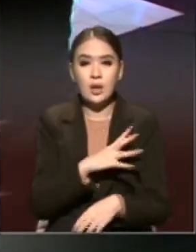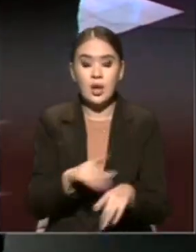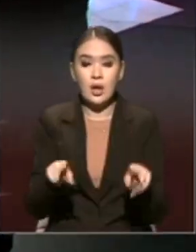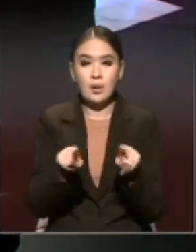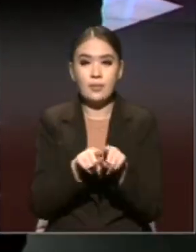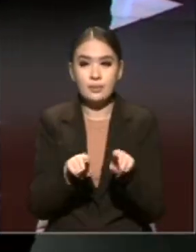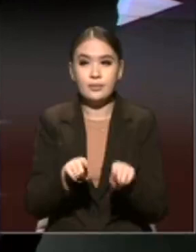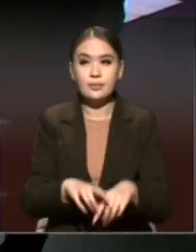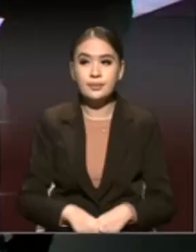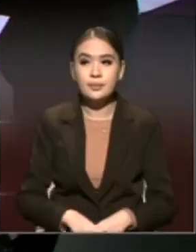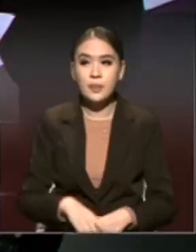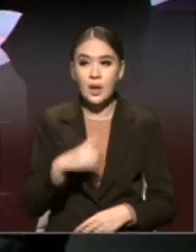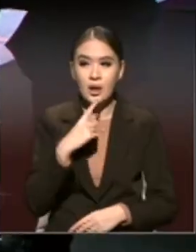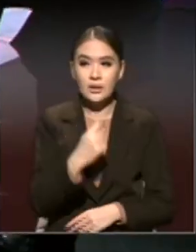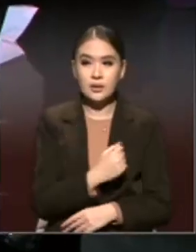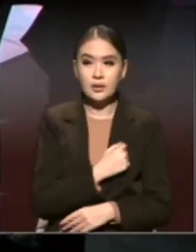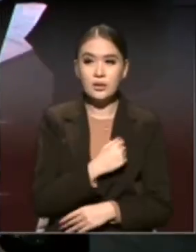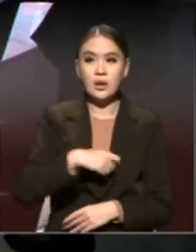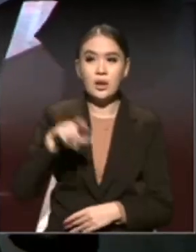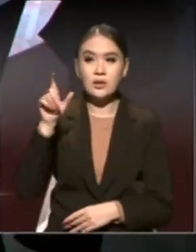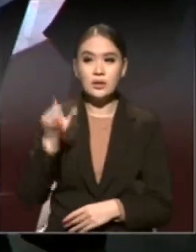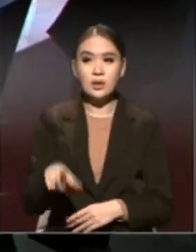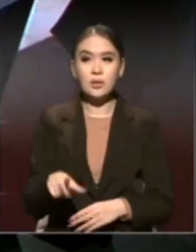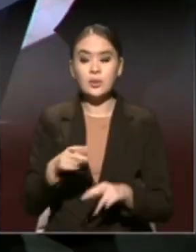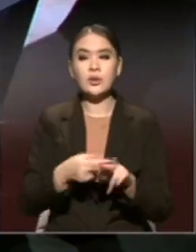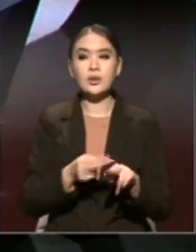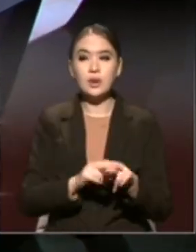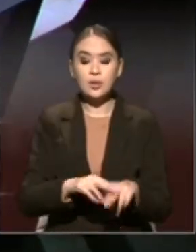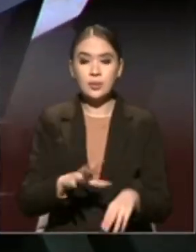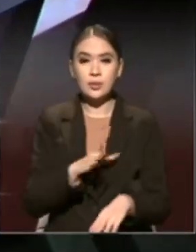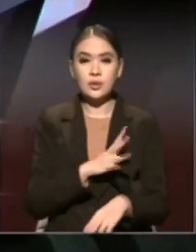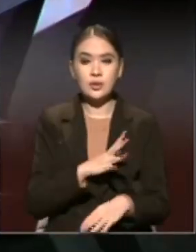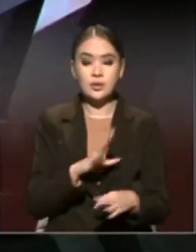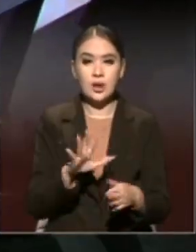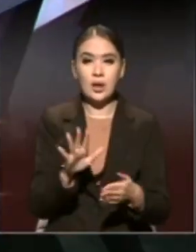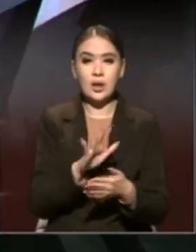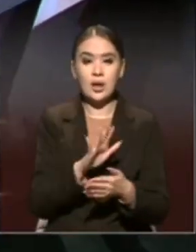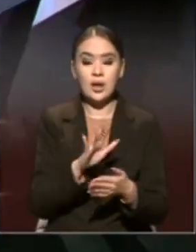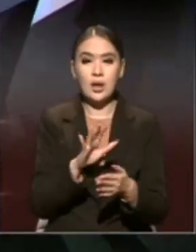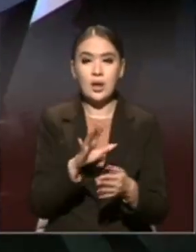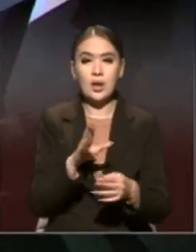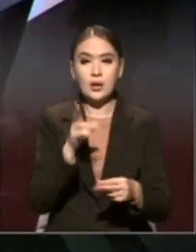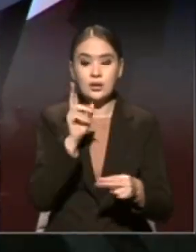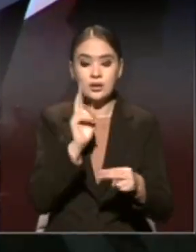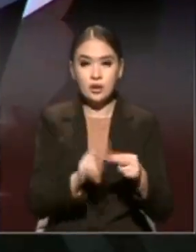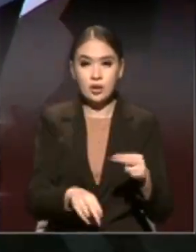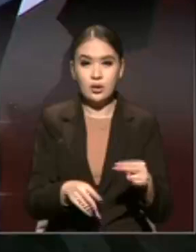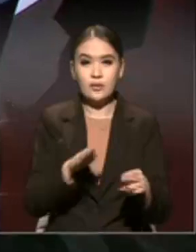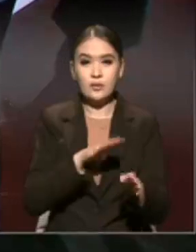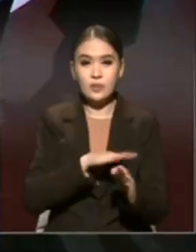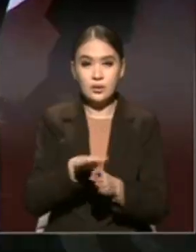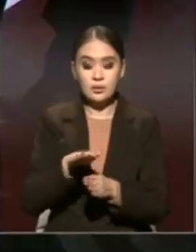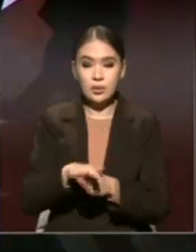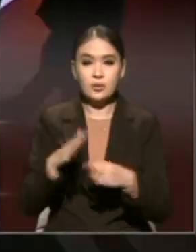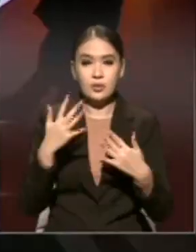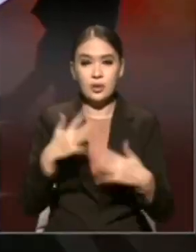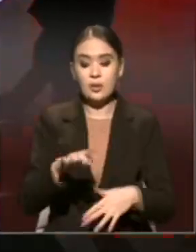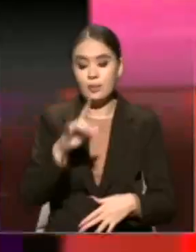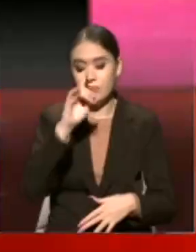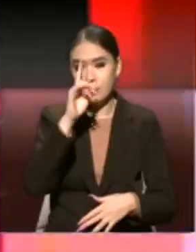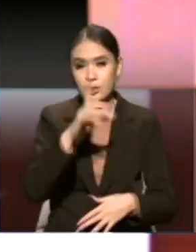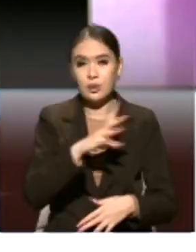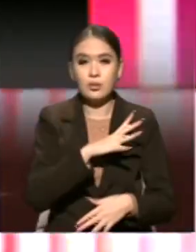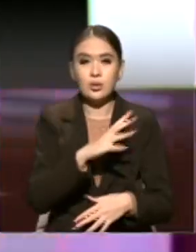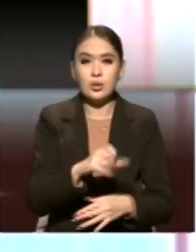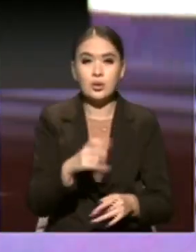де, әскери адам, сарбаз отан алды борышын аяқтағасын, ол мүмкін бір жыл тағы да бір басқа бір шаруалар бола